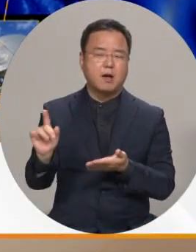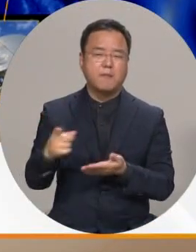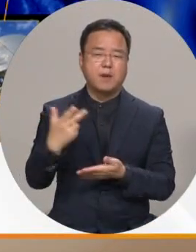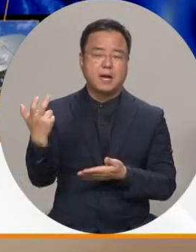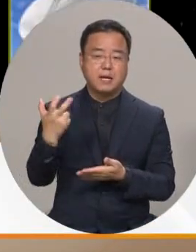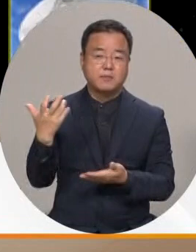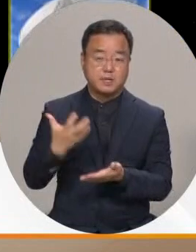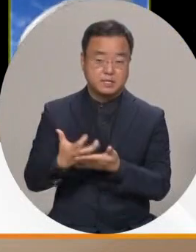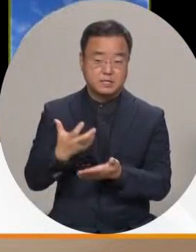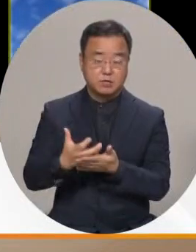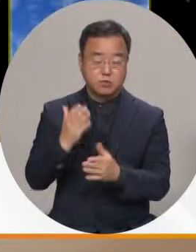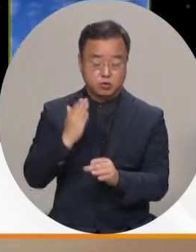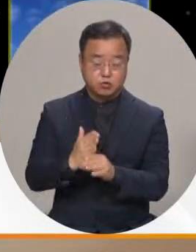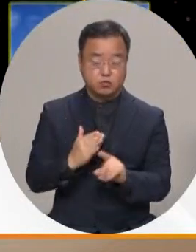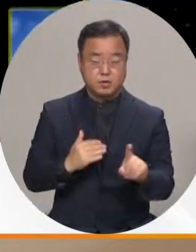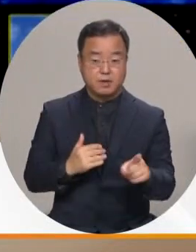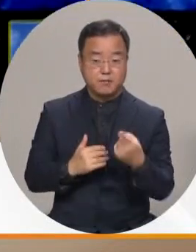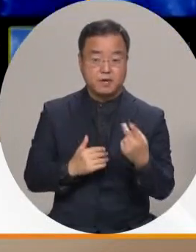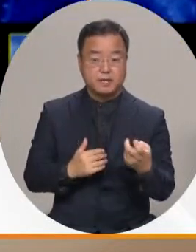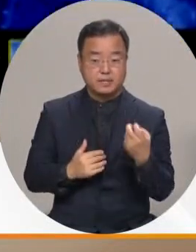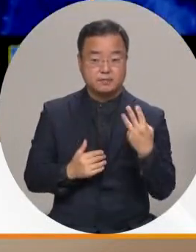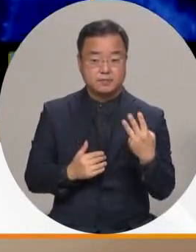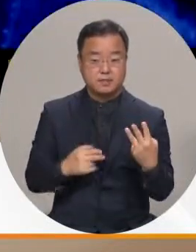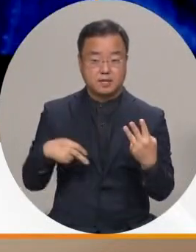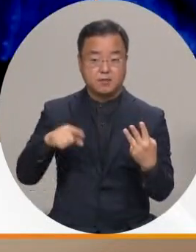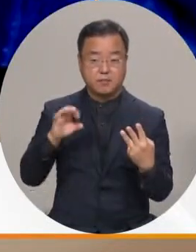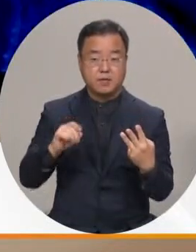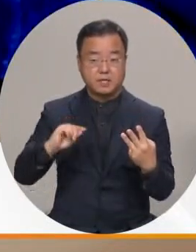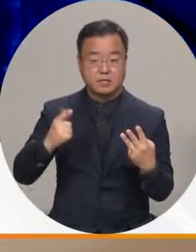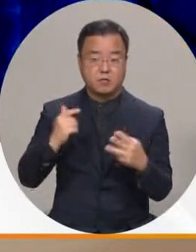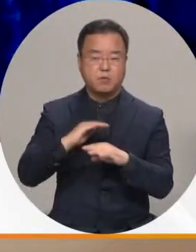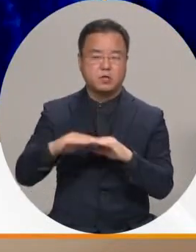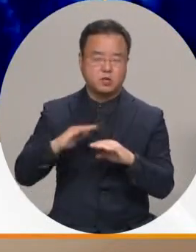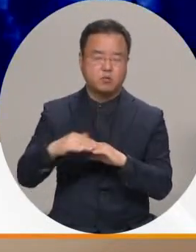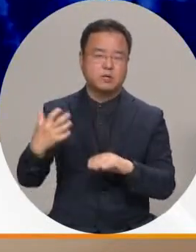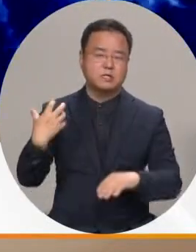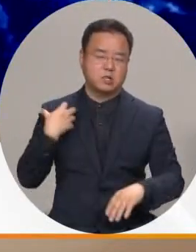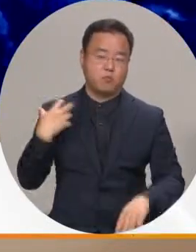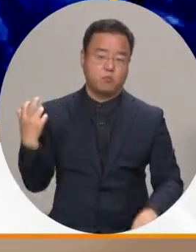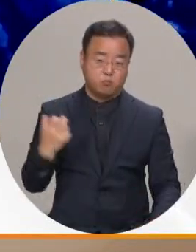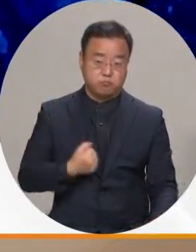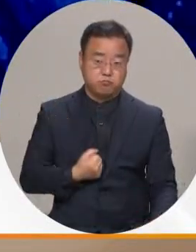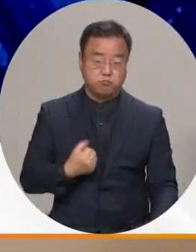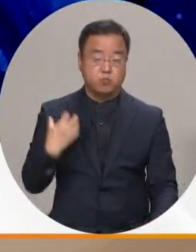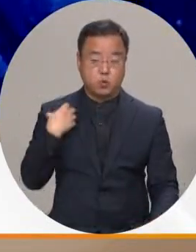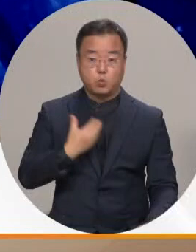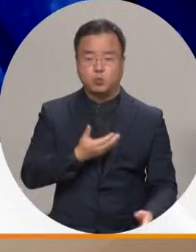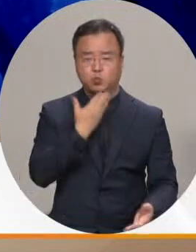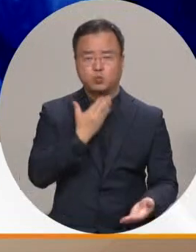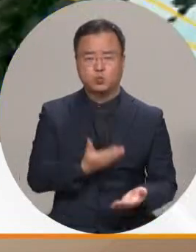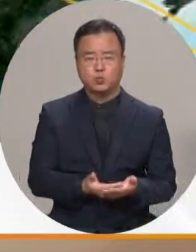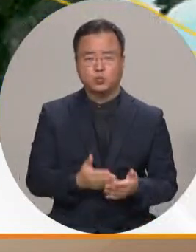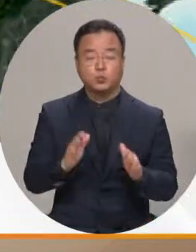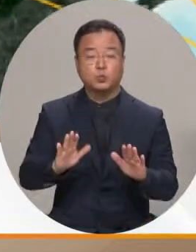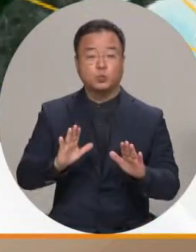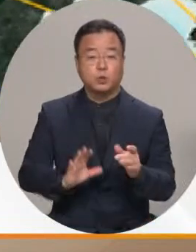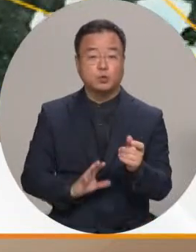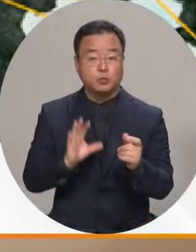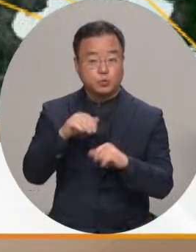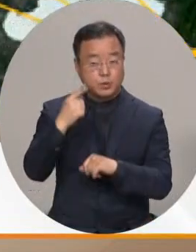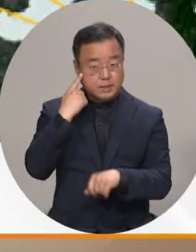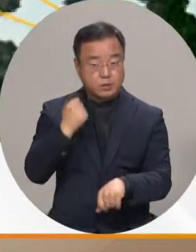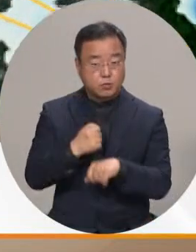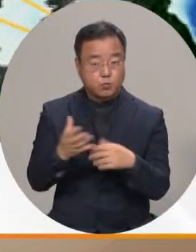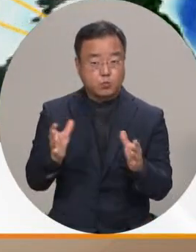중 123개의 데이터를 상관 처리하는 역할을 담당했습니다 매우 중요한 역할을 담당했죠 이번 국제 공동 연구의